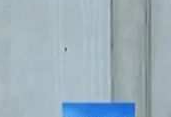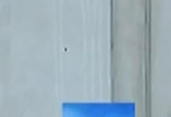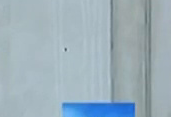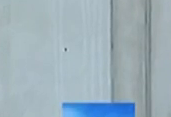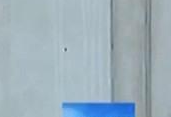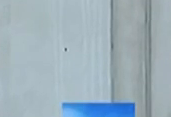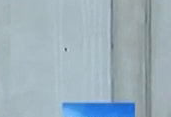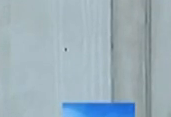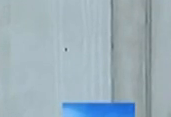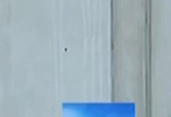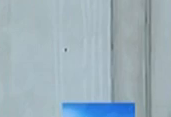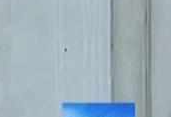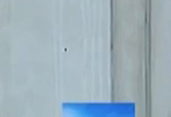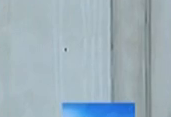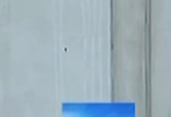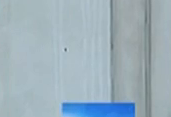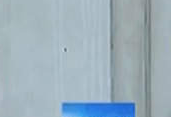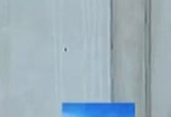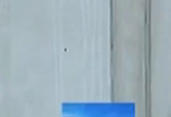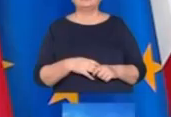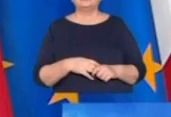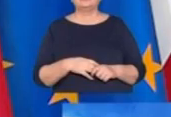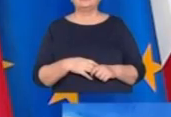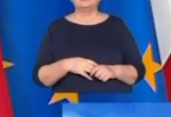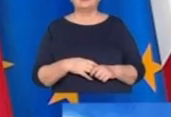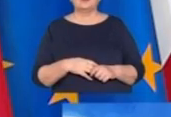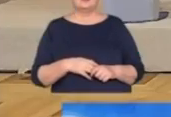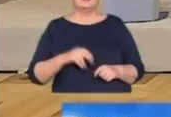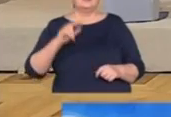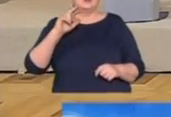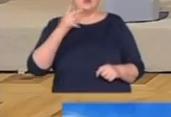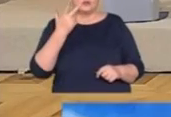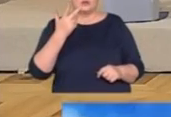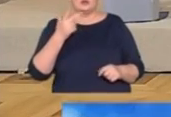proponuje konsultacje, które ułatwiają kolejny etap ich rozwoju. 3 wyzwania,